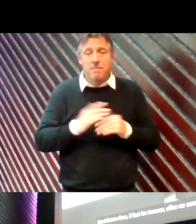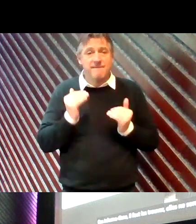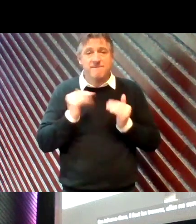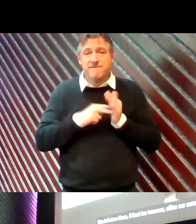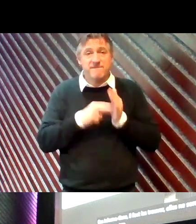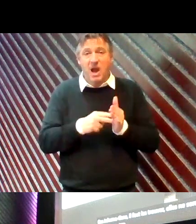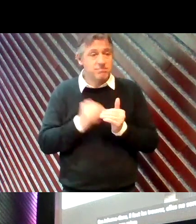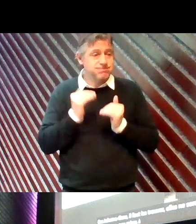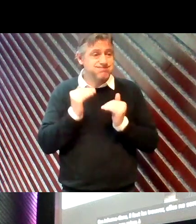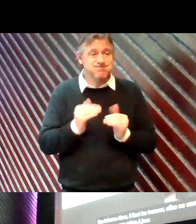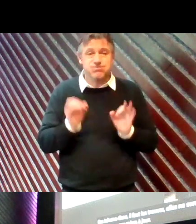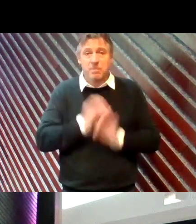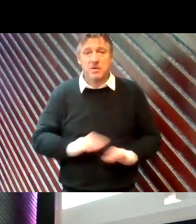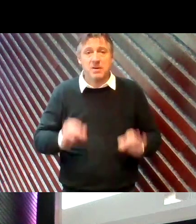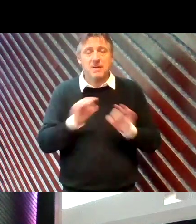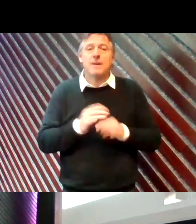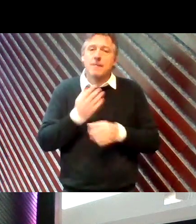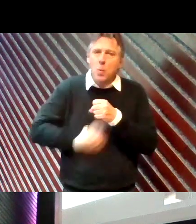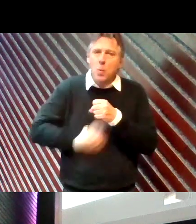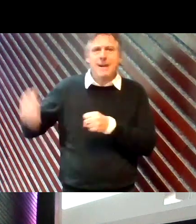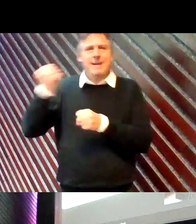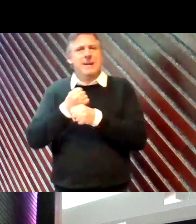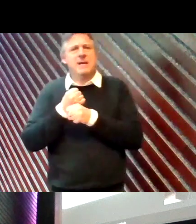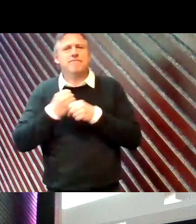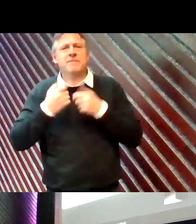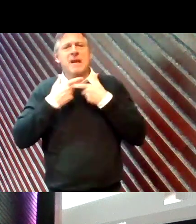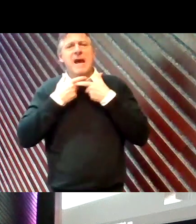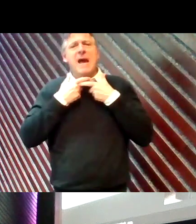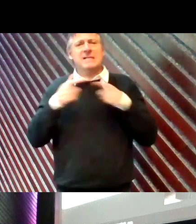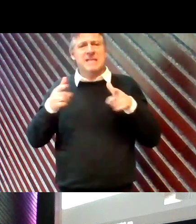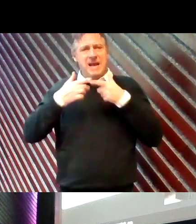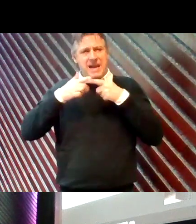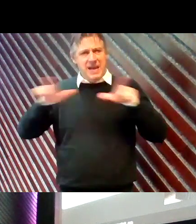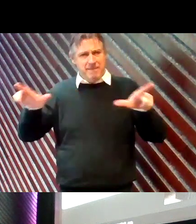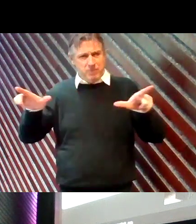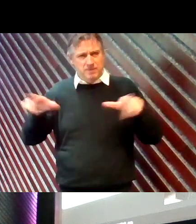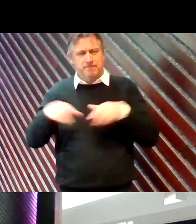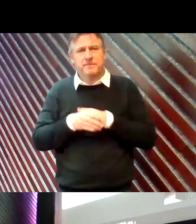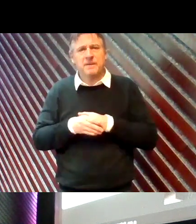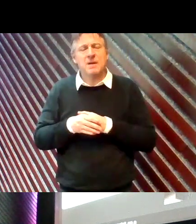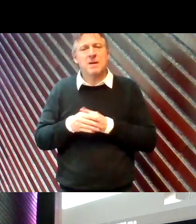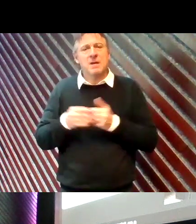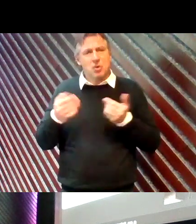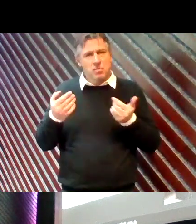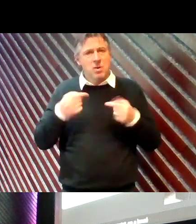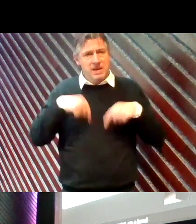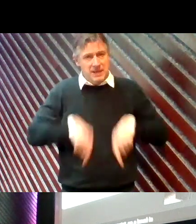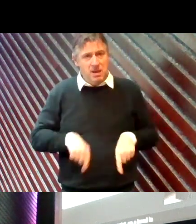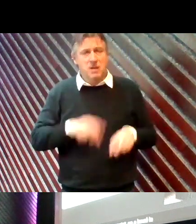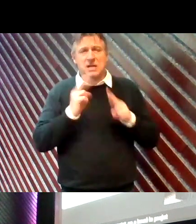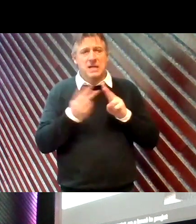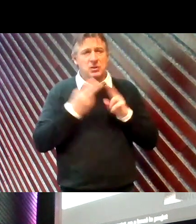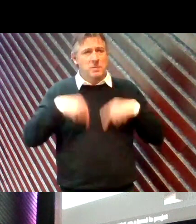on a lancé Accès Libre donc Accès Libre c'est un projet mené par l'État par la délégation ministérielle à l'accessibilité